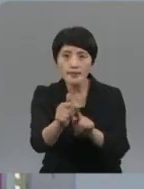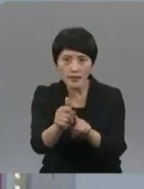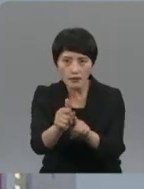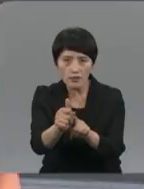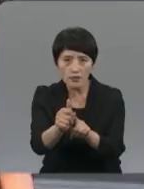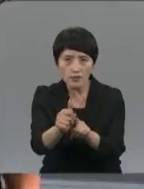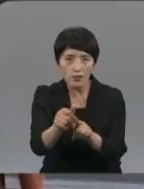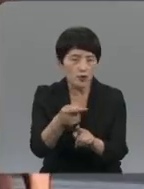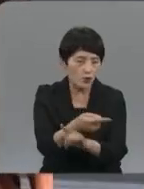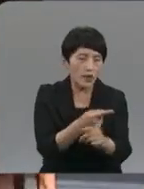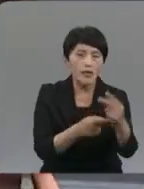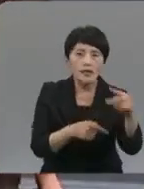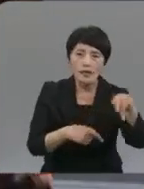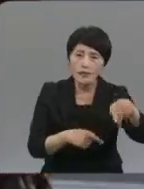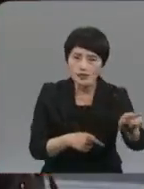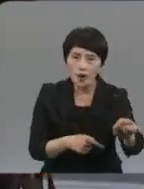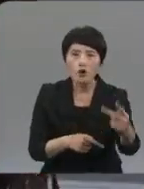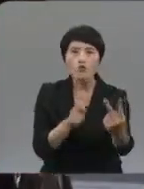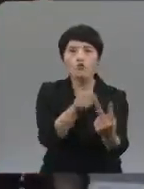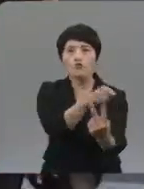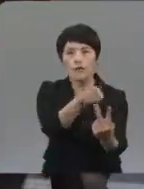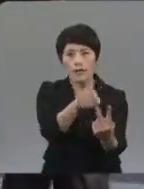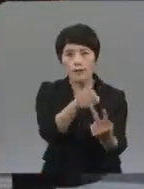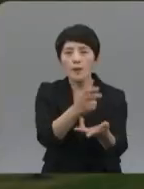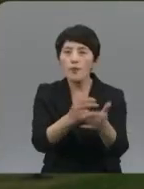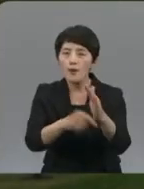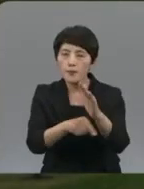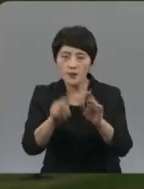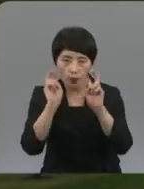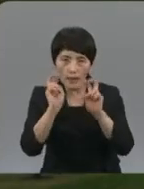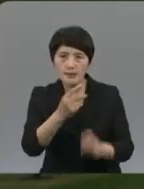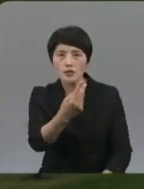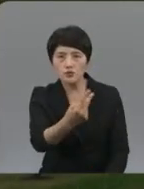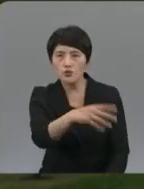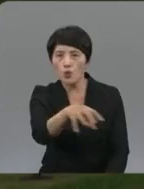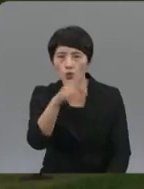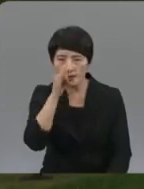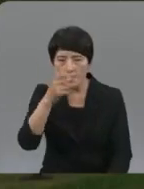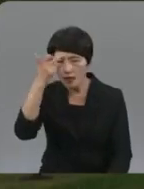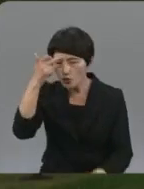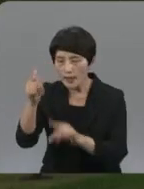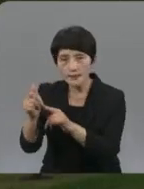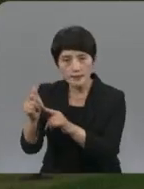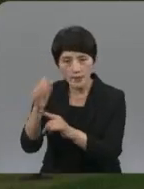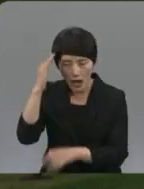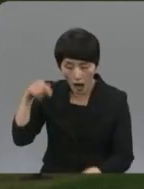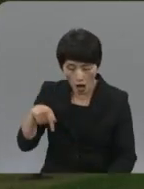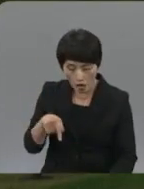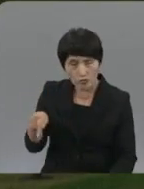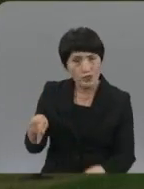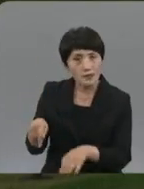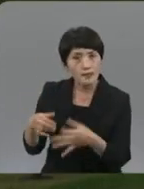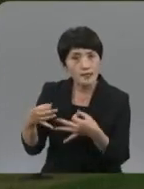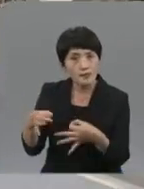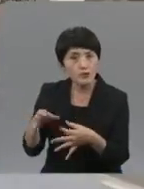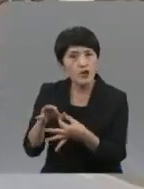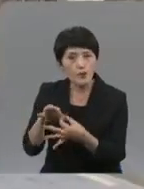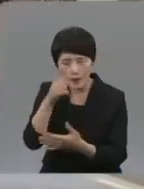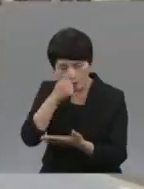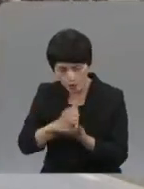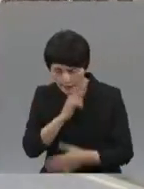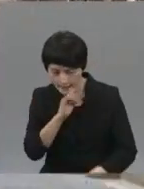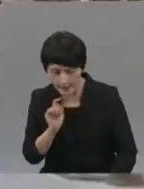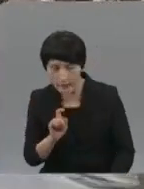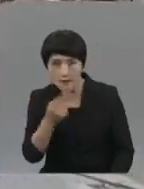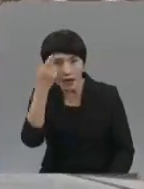裁名单。政府将违反联合国安理会制裁决议支援北韩筹资活动的一名韩裔俄罗斯